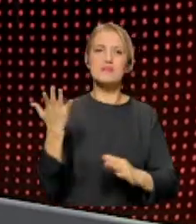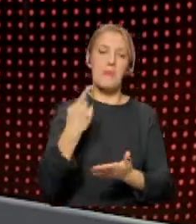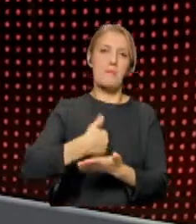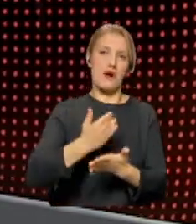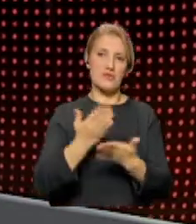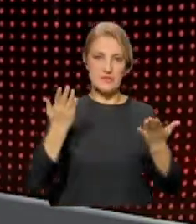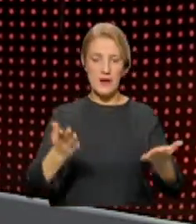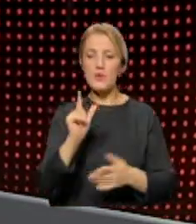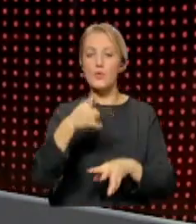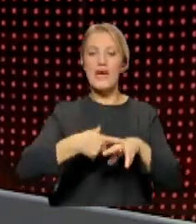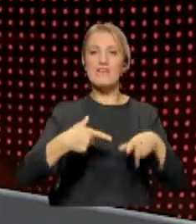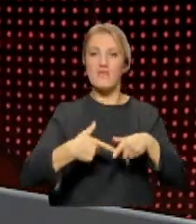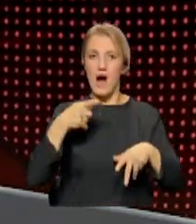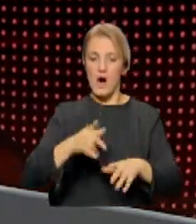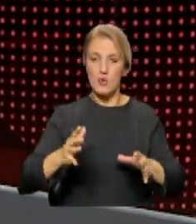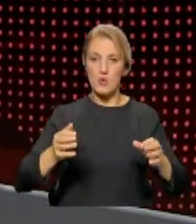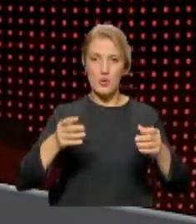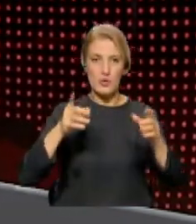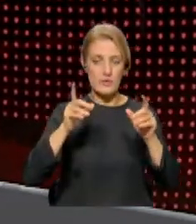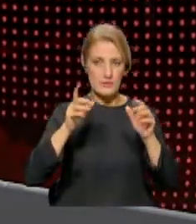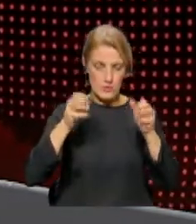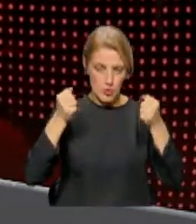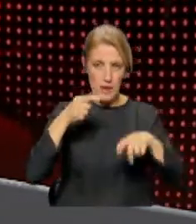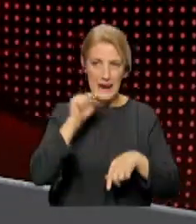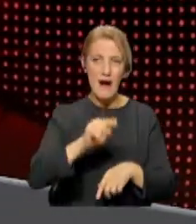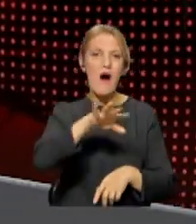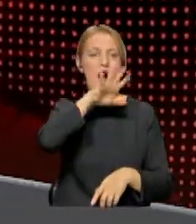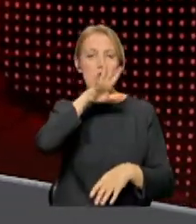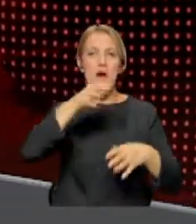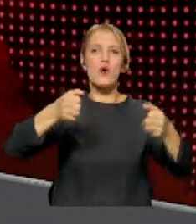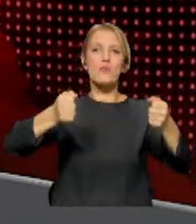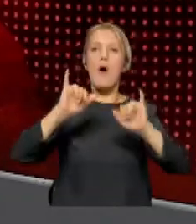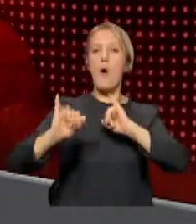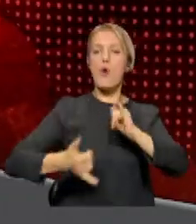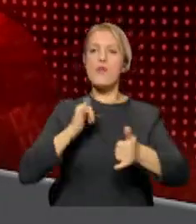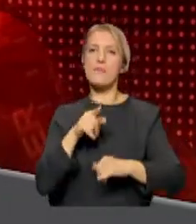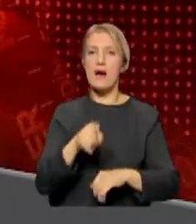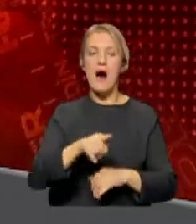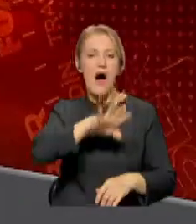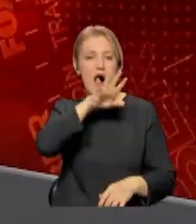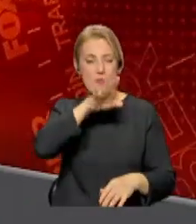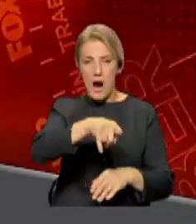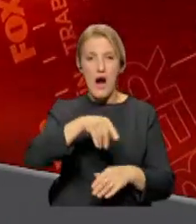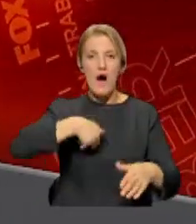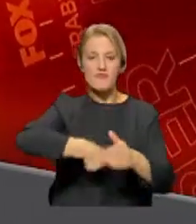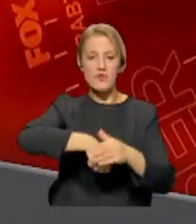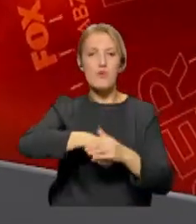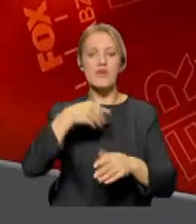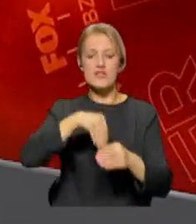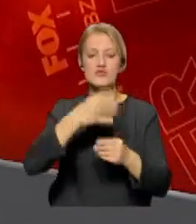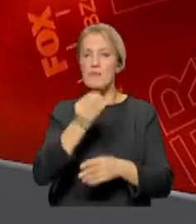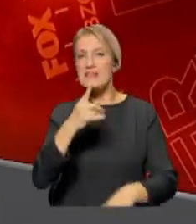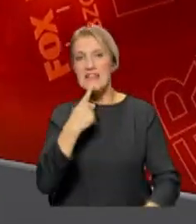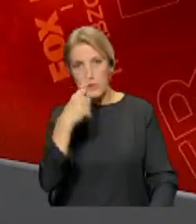parçası oefa kupalarında vefanın Avrupa kupalarında oynamak yani Avrupa futbolunun içinde olmak ne demek